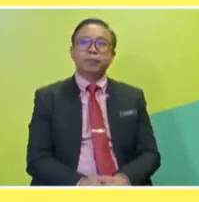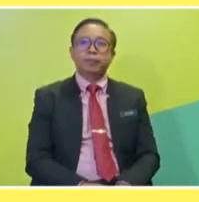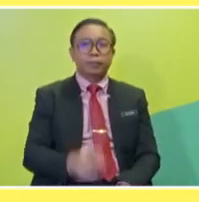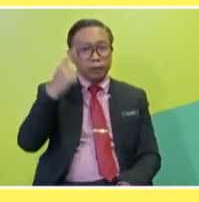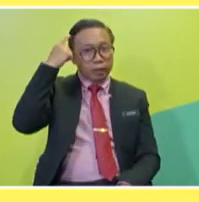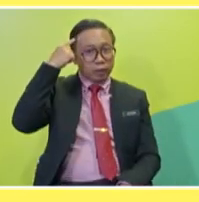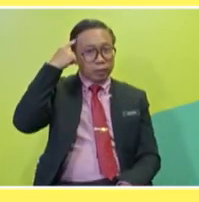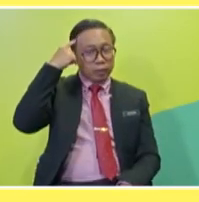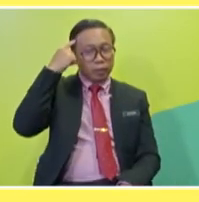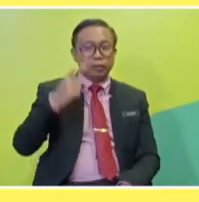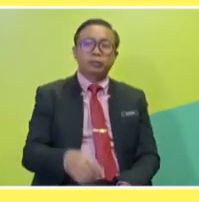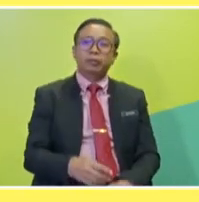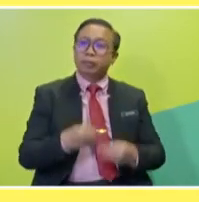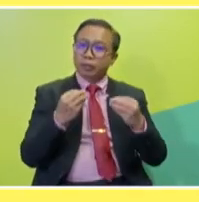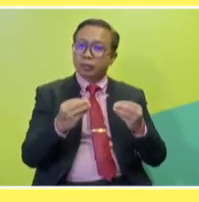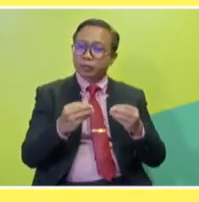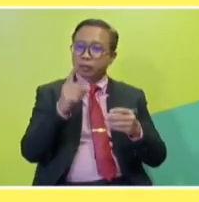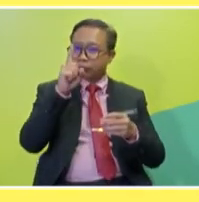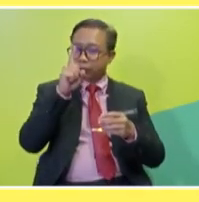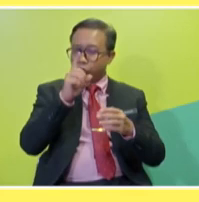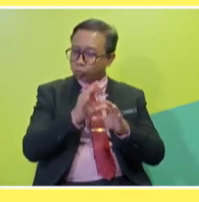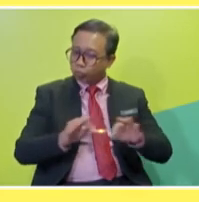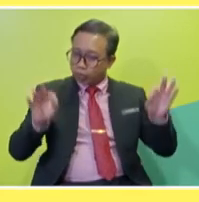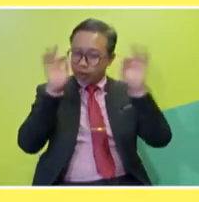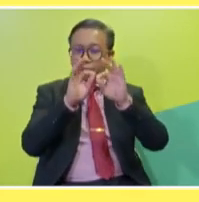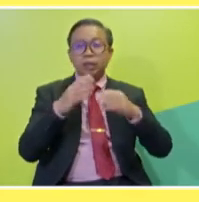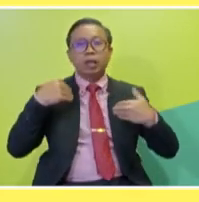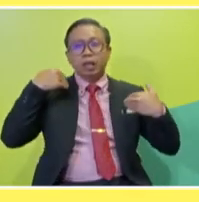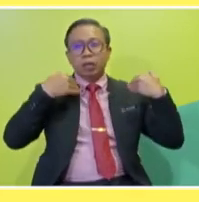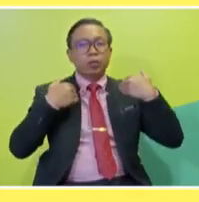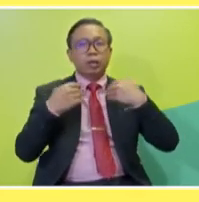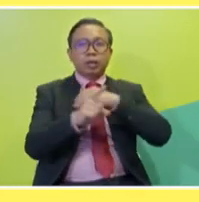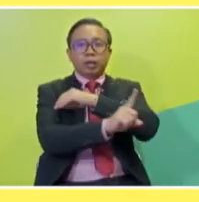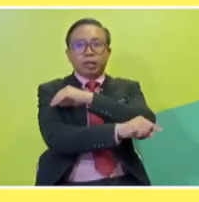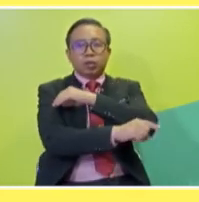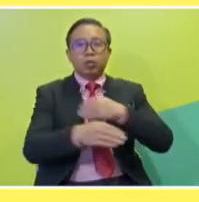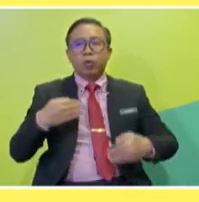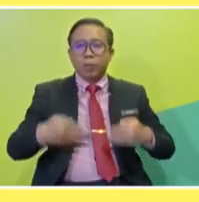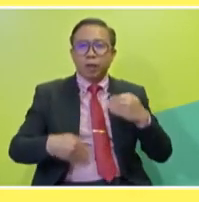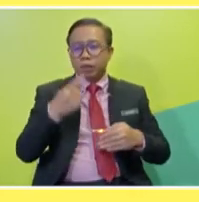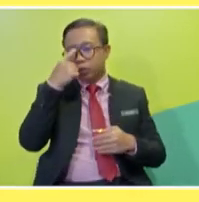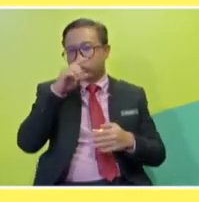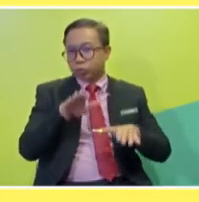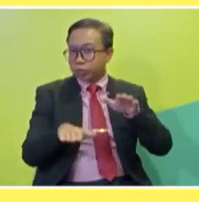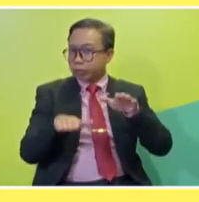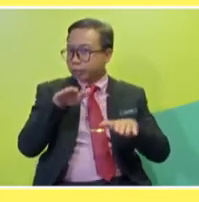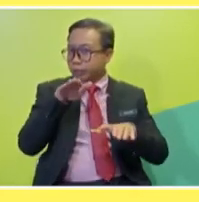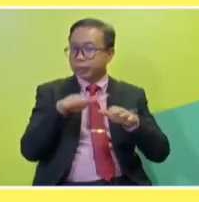yang paling penting bagi sesuatu hewan kemudian ini badan ini ikut ada peranannya untuk menyeimbangkan